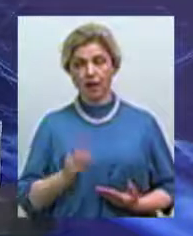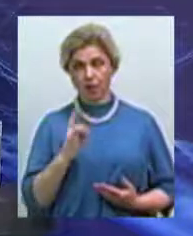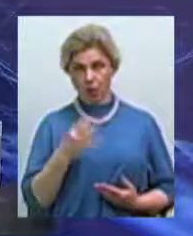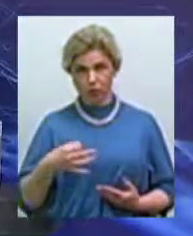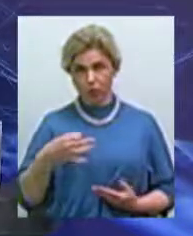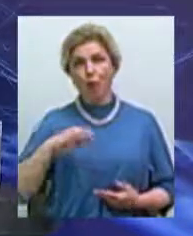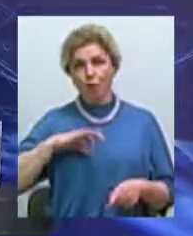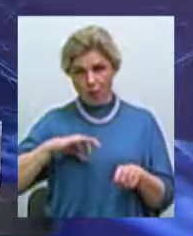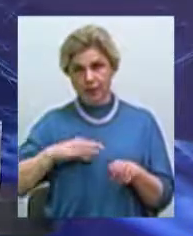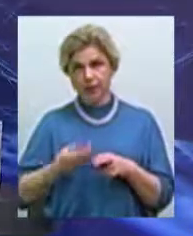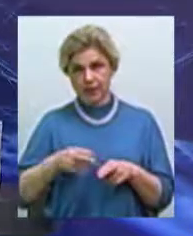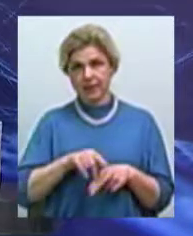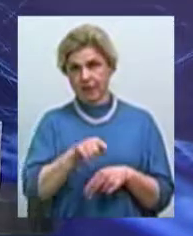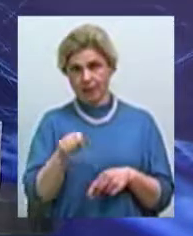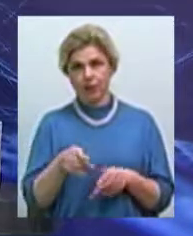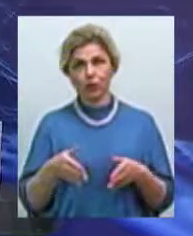Ми бачимо, що